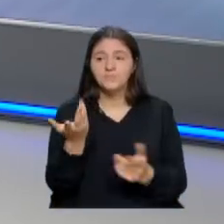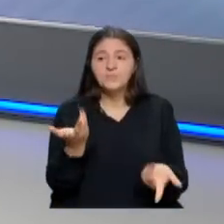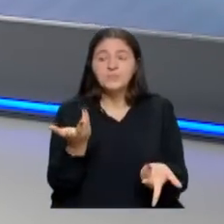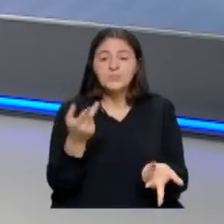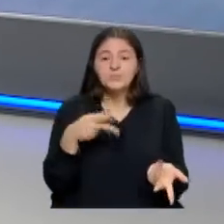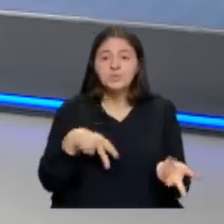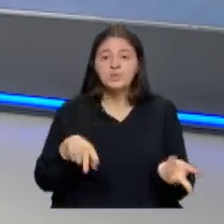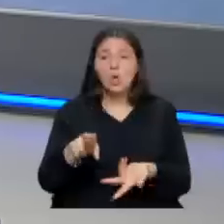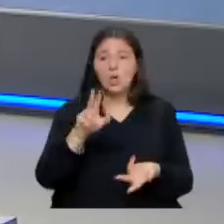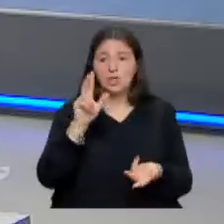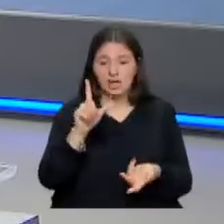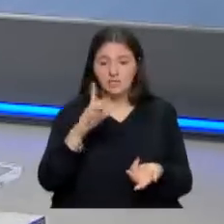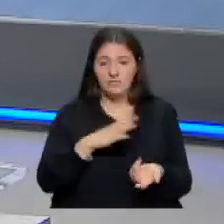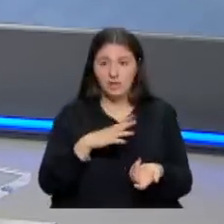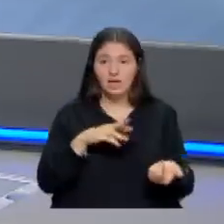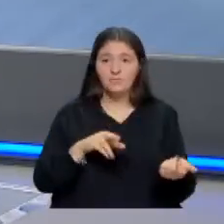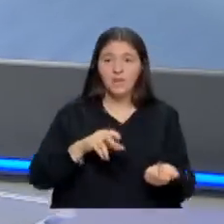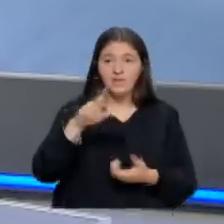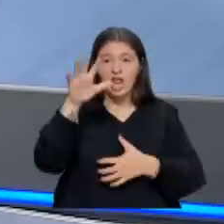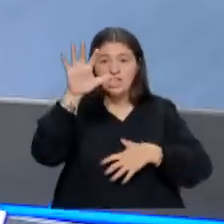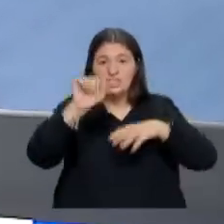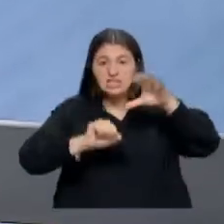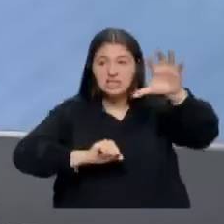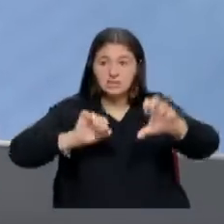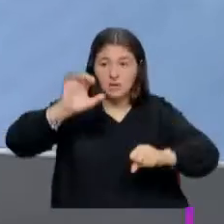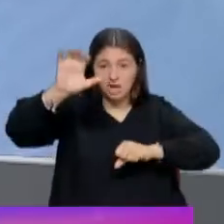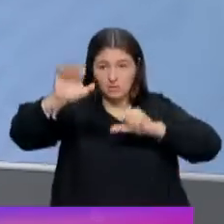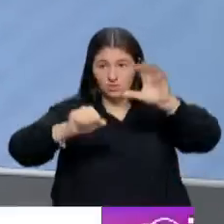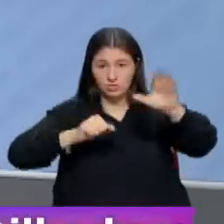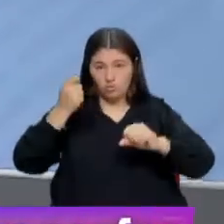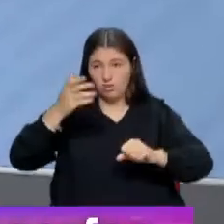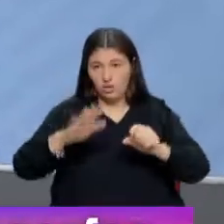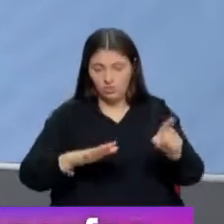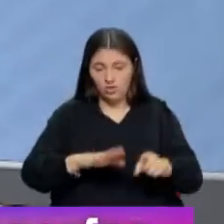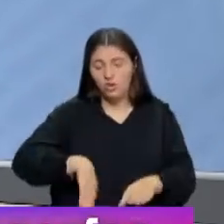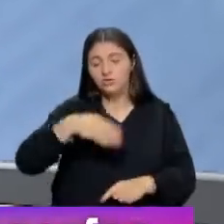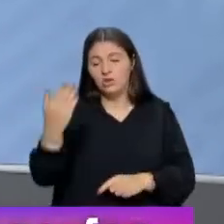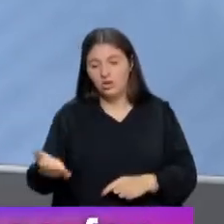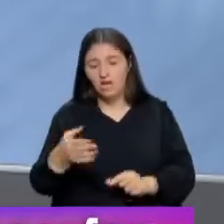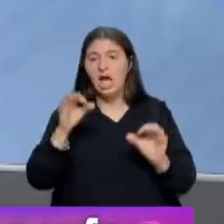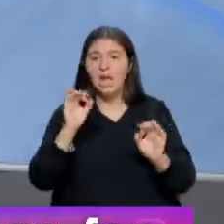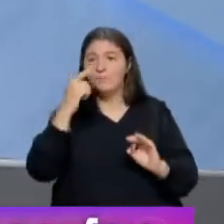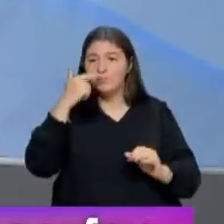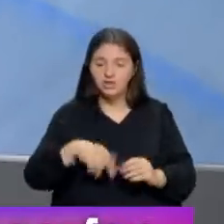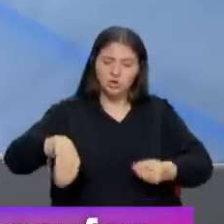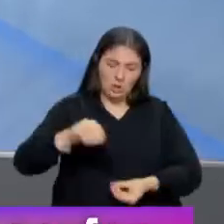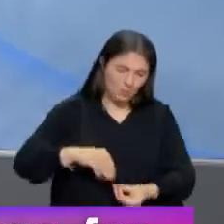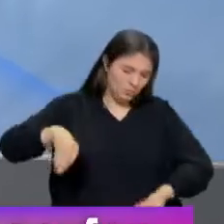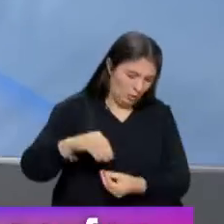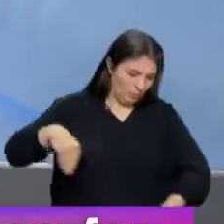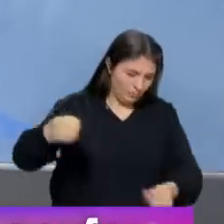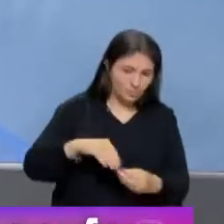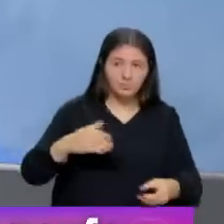yola gereksinim duyuyor merdivenleri tırmak zor tırmanmak zorunda kalıyorlar sonra sürekli akaryakıtta zam yapılıyor